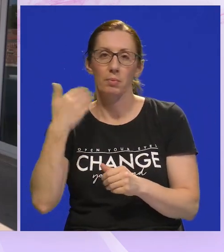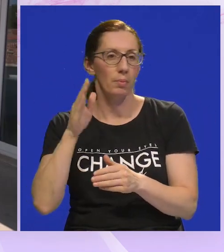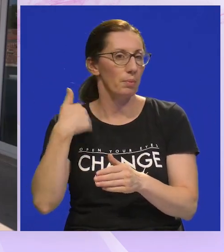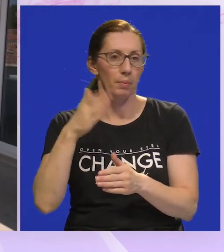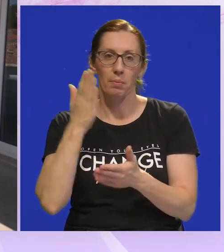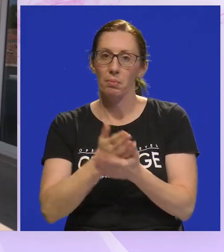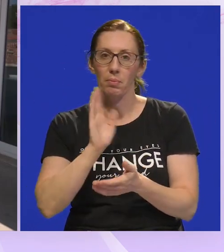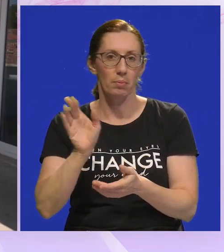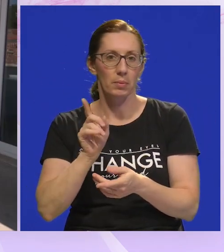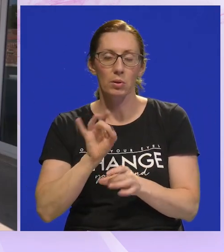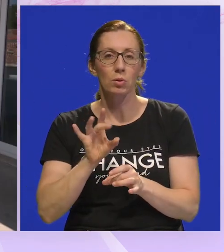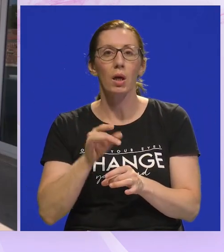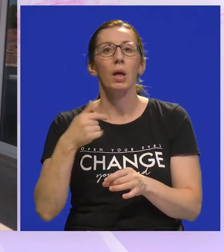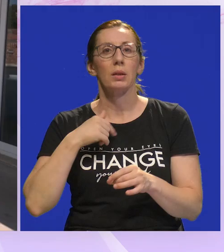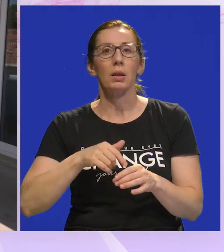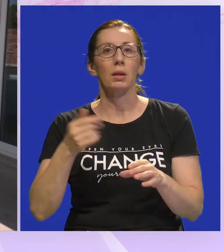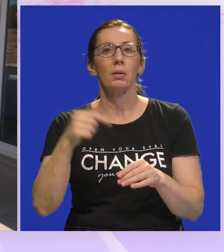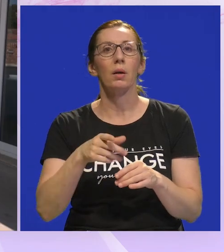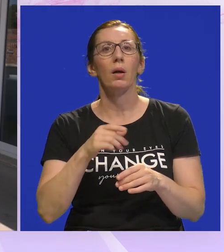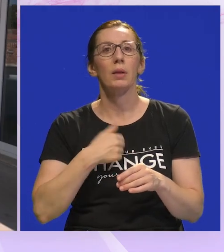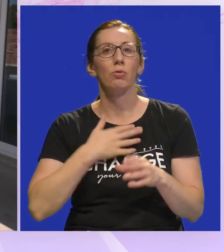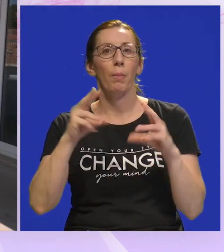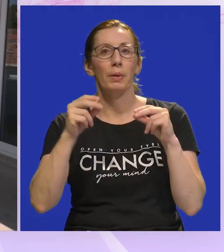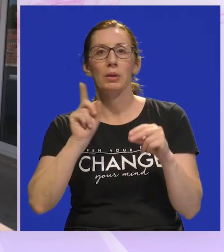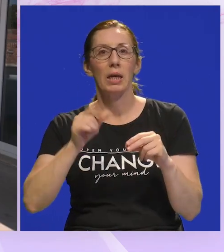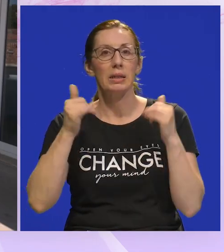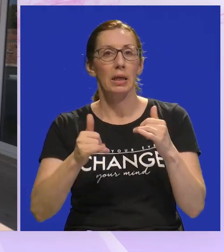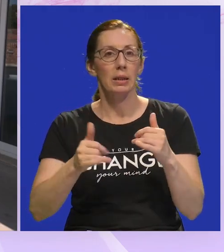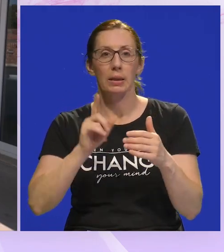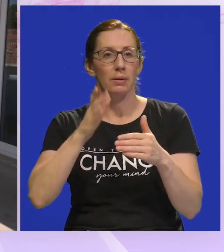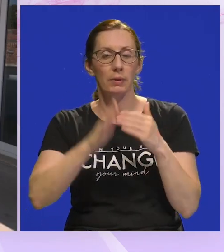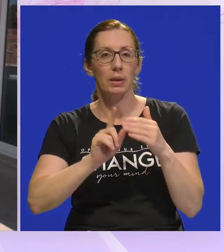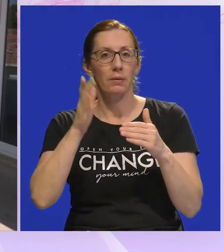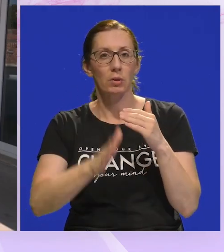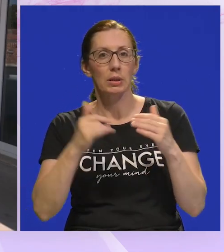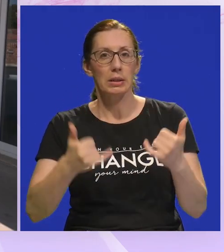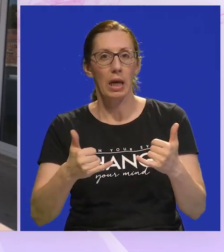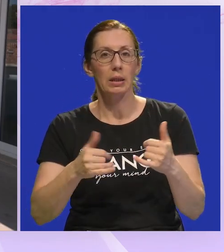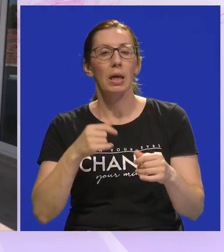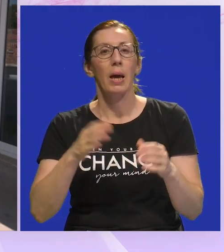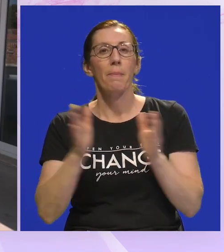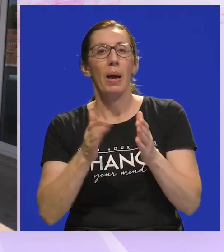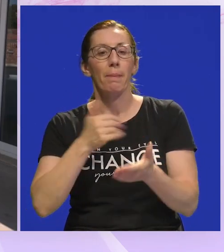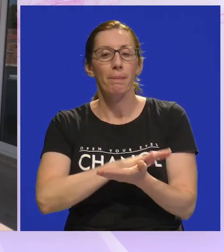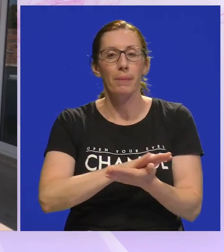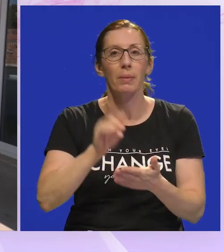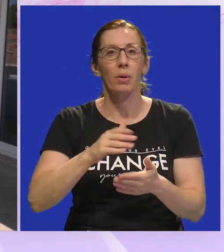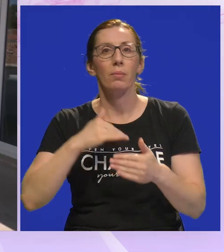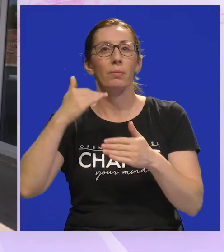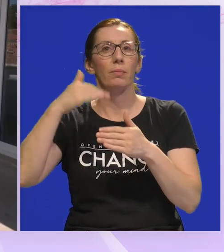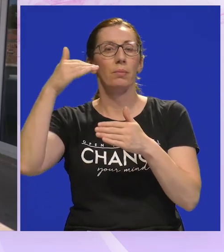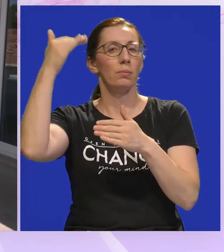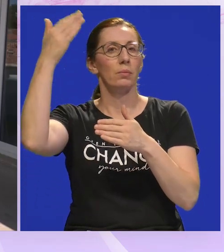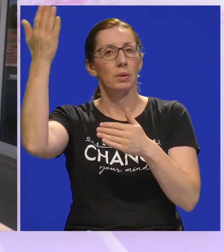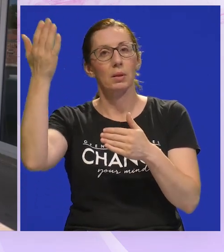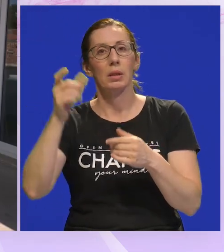još nismo imali. I zato naša priča ne završava sada. Ciljevi nisu mali prizemni,